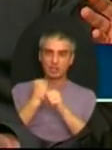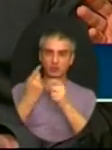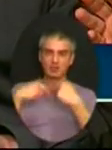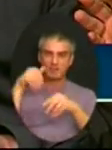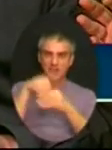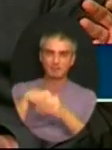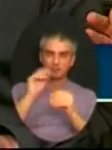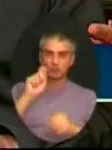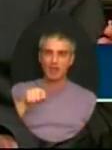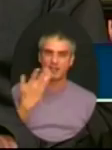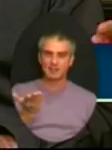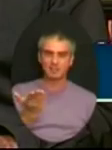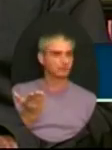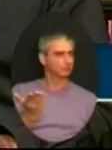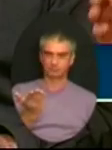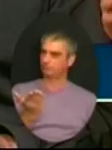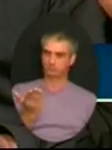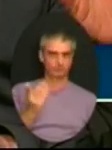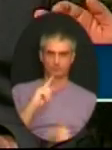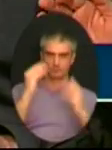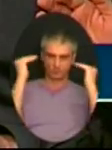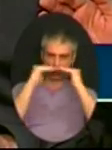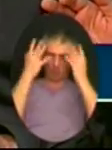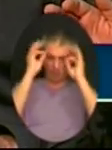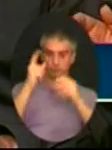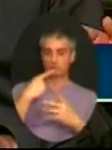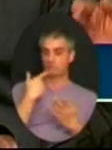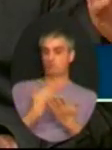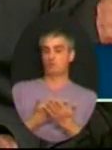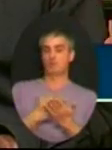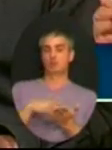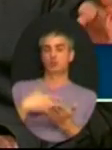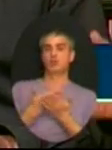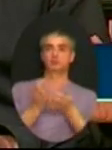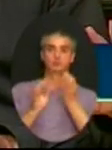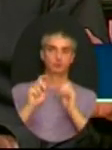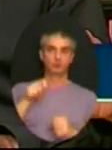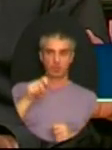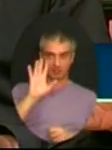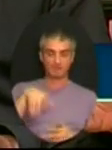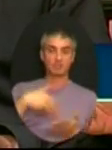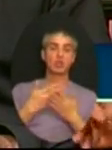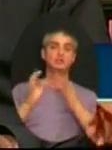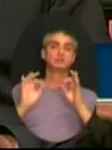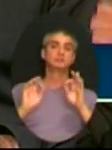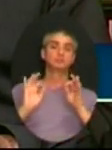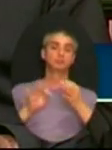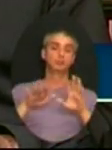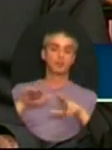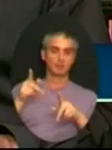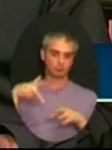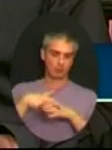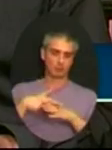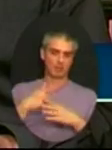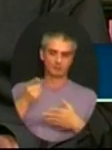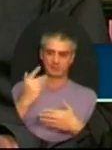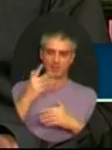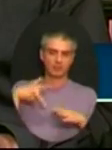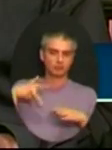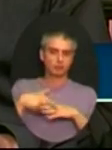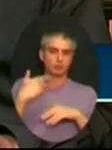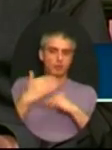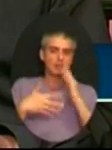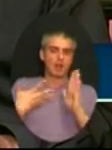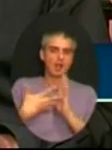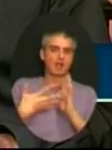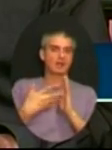הפנים של הכנסת? זה לא ראוי, ועובדה שהיועץ המשפטי של הכנסת, ואני הבנתי שהיועץ המשפטי לממשלה היה מעורב פה, זה הרי שיבוש של חקירה, דבר כזה. הם